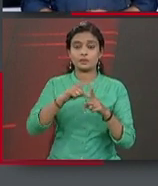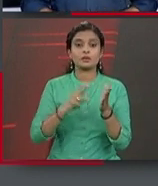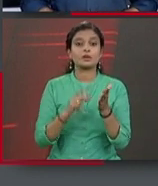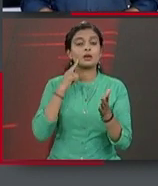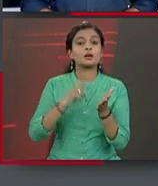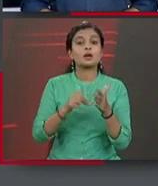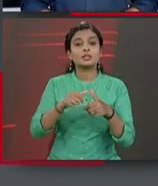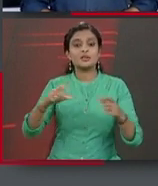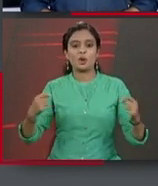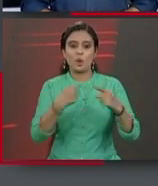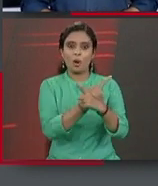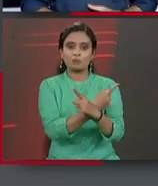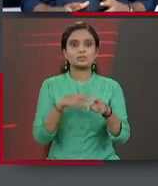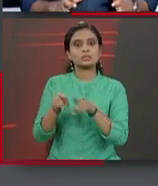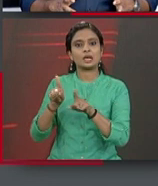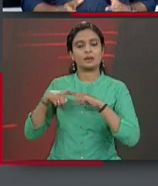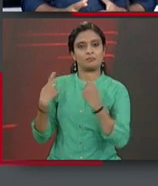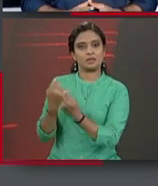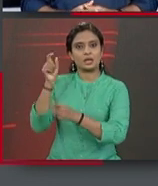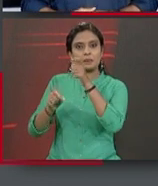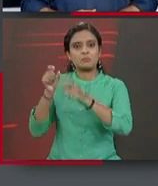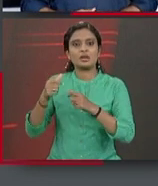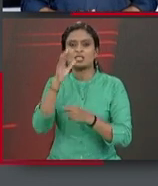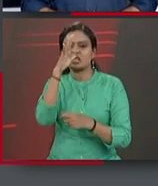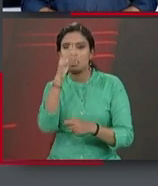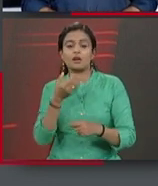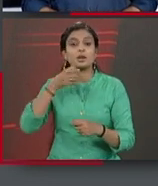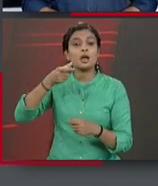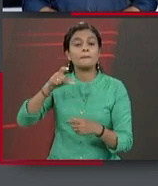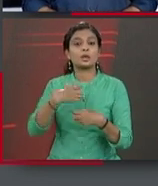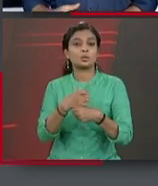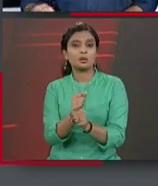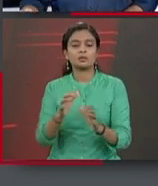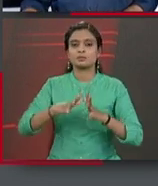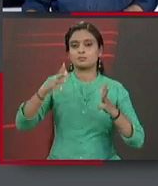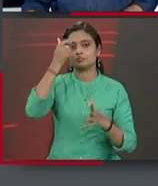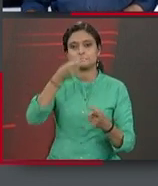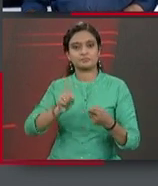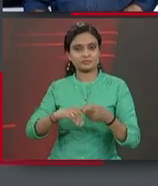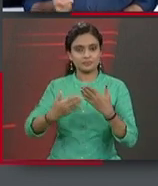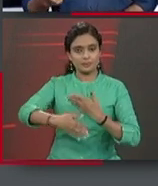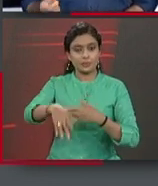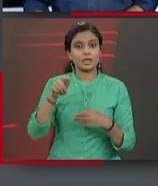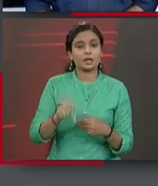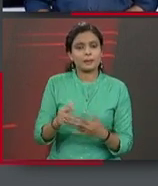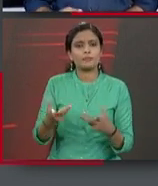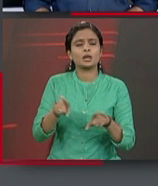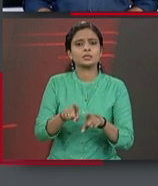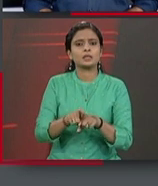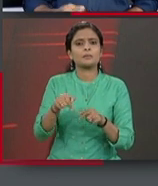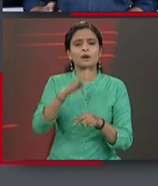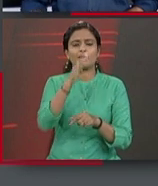തന്നെ വ്യാജരേഖ ഉണ്ടാക്കി എന്നൊരു കേസ് വളരെ പ്രധാനപ്പെട്ട ഒരു സംഭവമായി മാറുകയാണ്. പ്രത്യേകിച്ച് ഇപ്പോൾ തന്നെ ഈ വൈദികരെ,